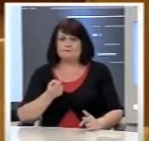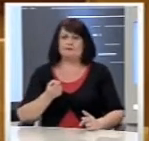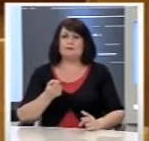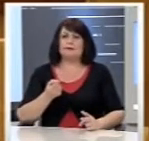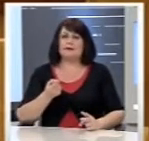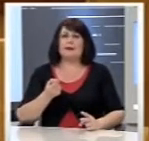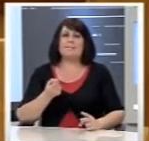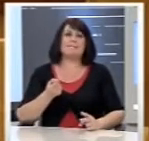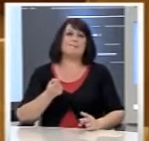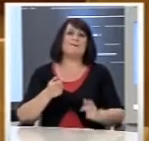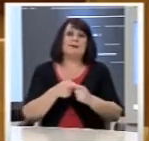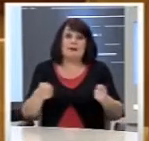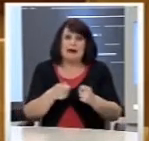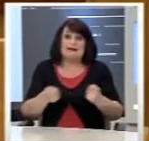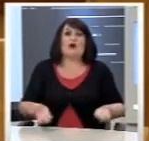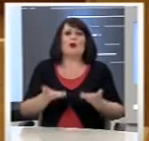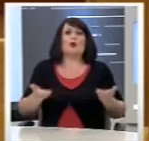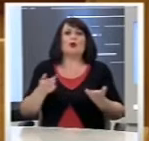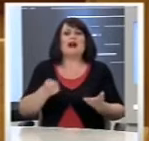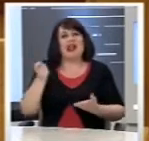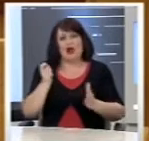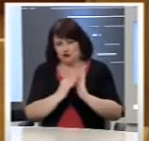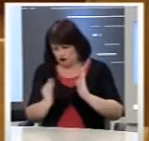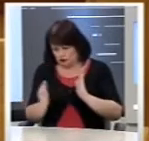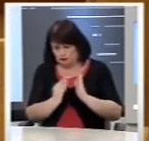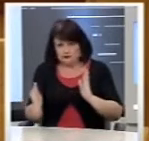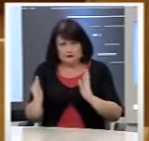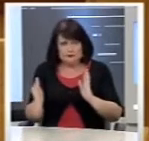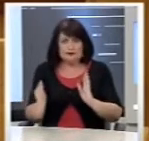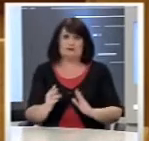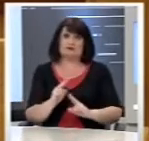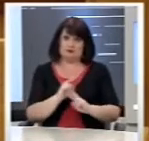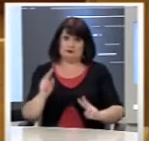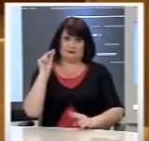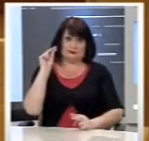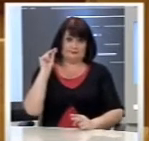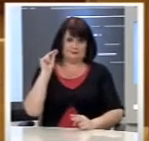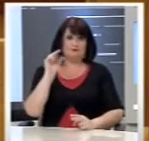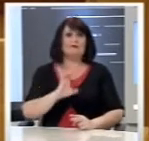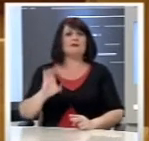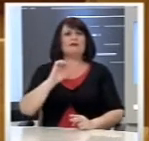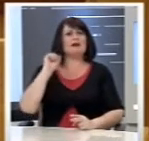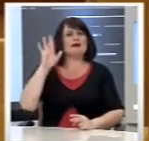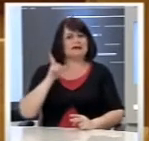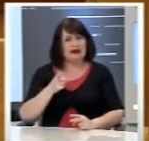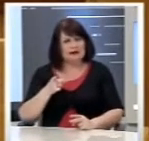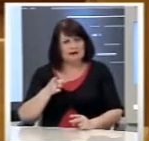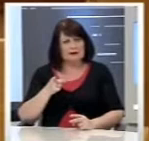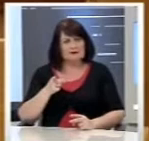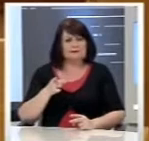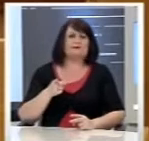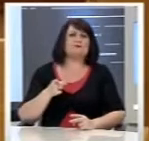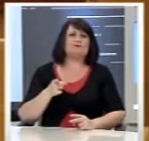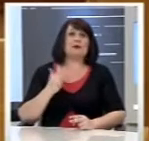των μεσοπρόθεσμων μέτρων ελάφρυνσης του χρέους και η σαφής δέσμευση των εταίρων πιστωτών πως τα μέτρα